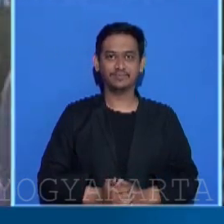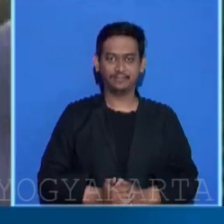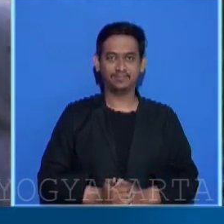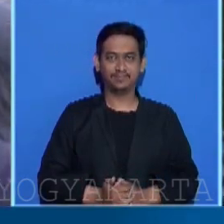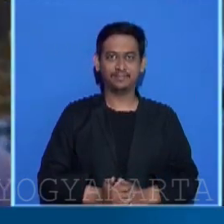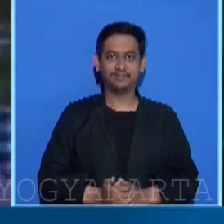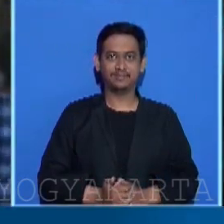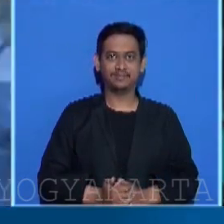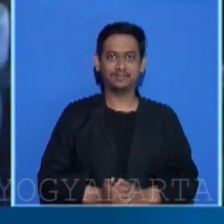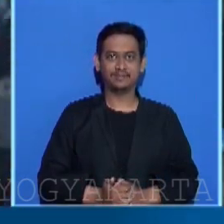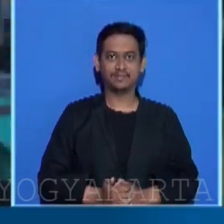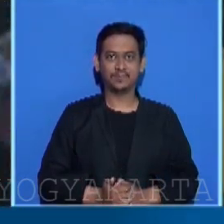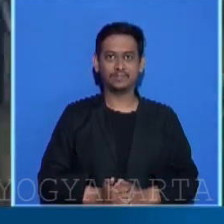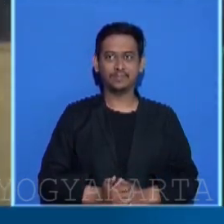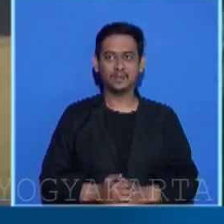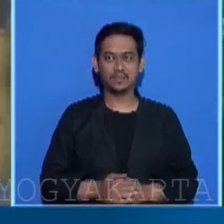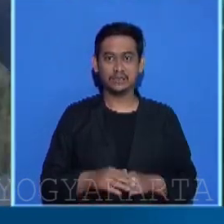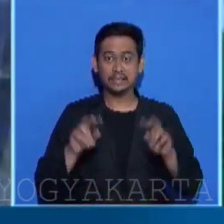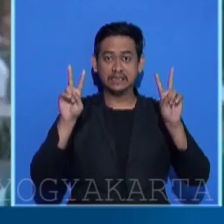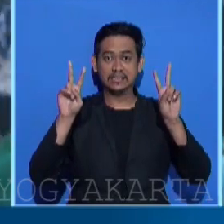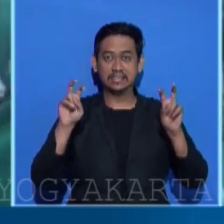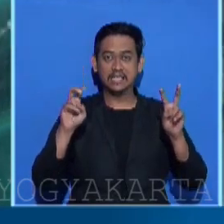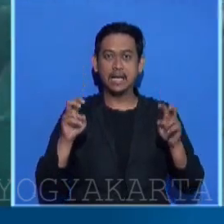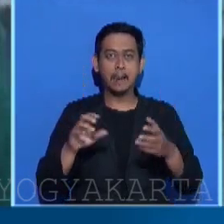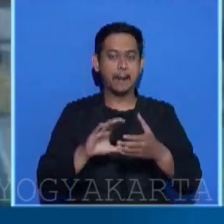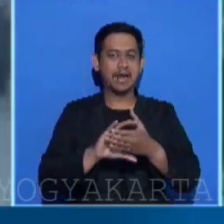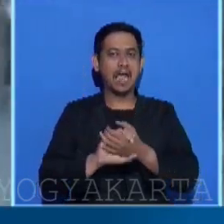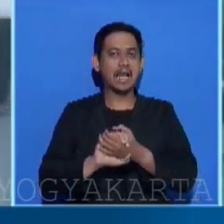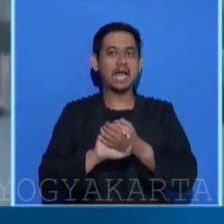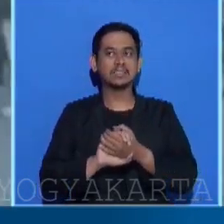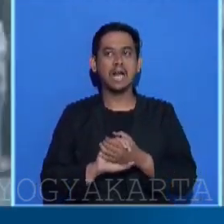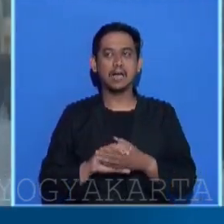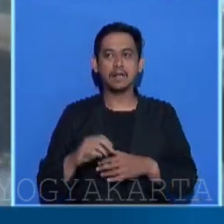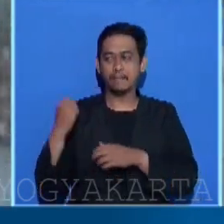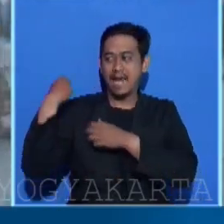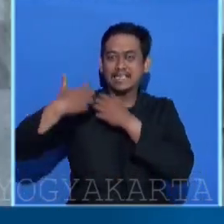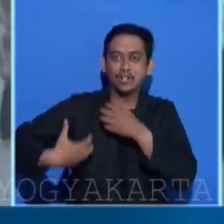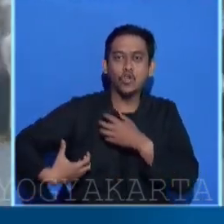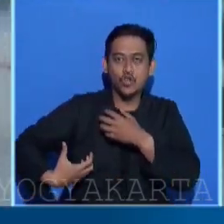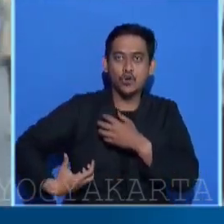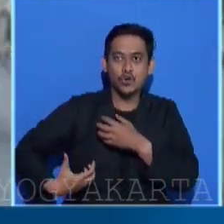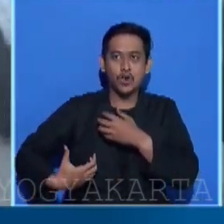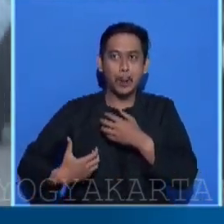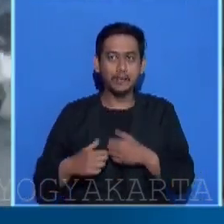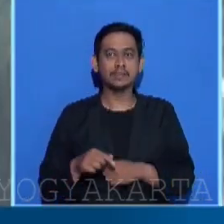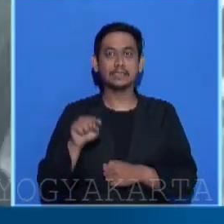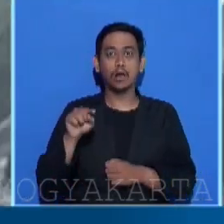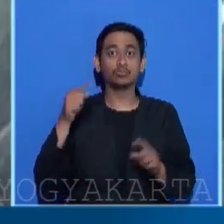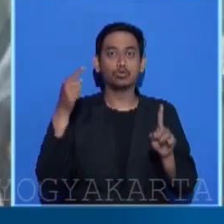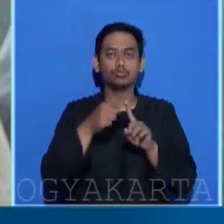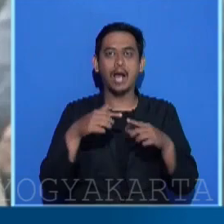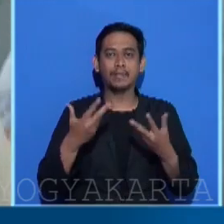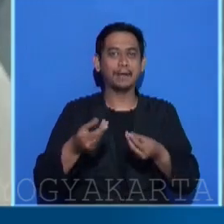Mengusung tajuk Gandeng Gendong, Pasar Kangen merupakan kegiatan tahunan yang selalu membawa dampak peningkatan ekonomi